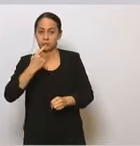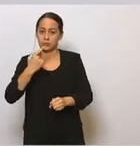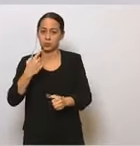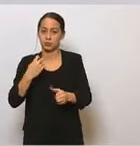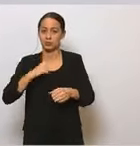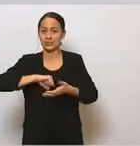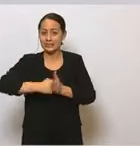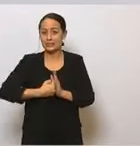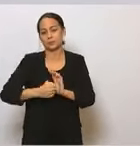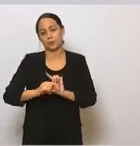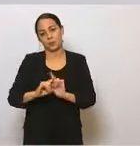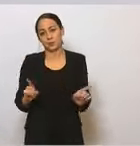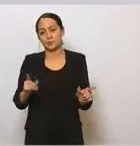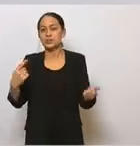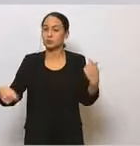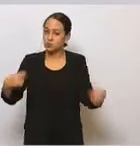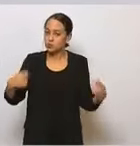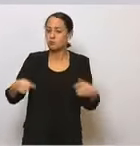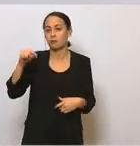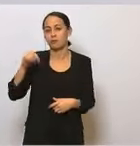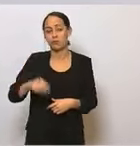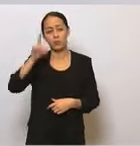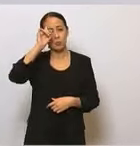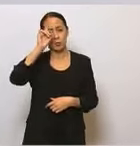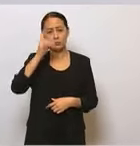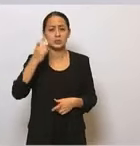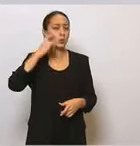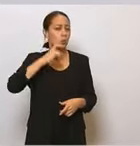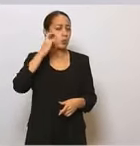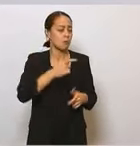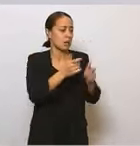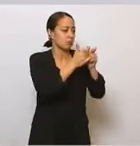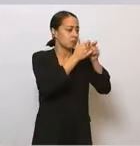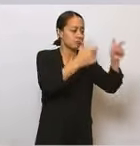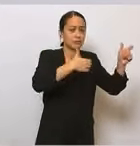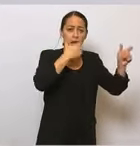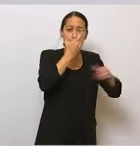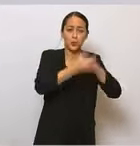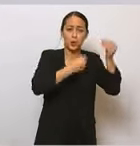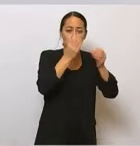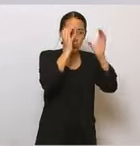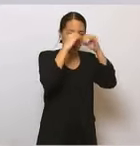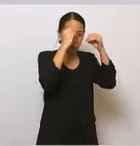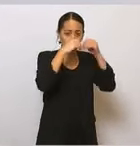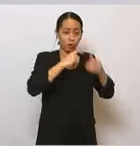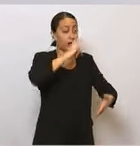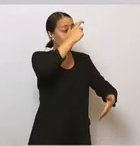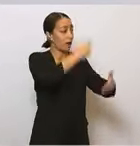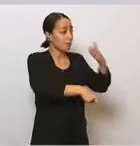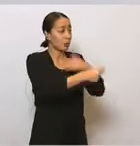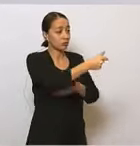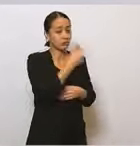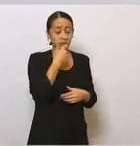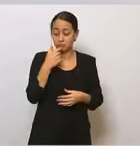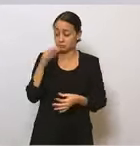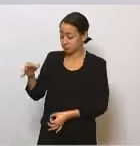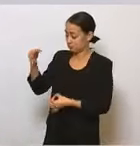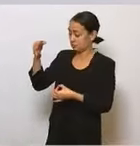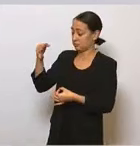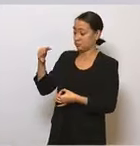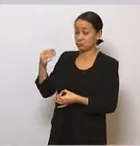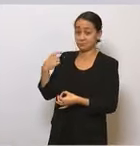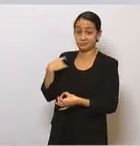que quand Apple ou Google ont une amende, eh bien cela ne représente rien pour eux.